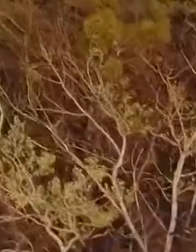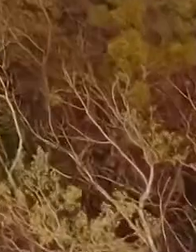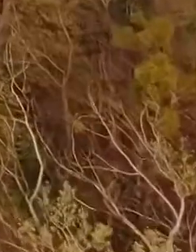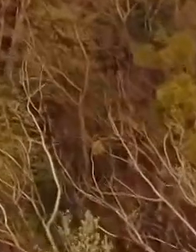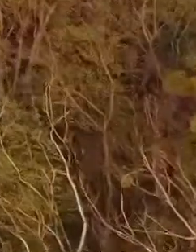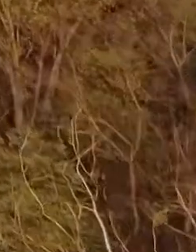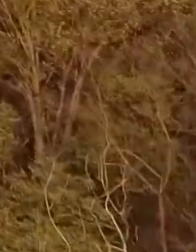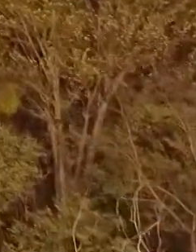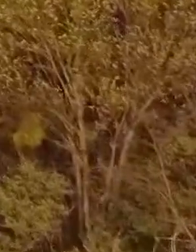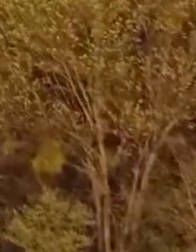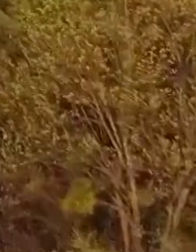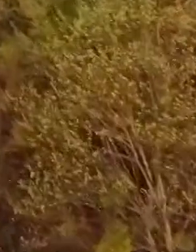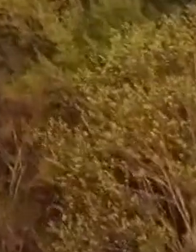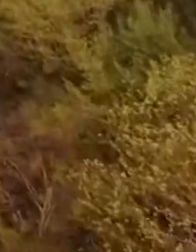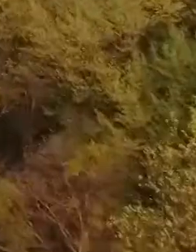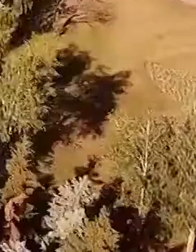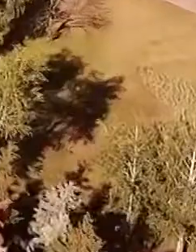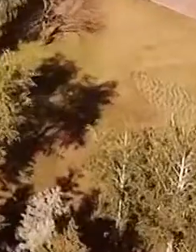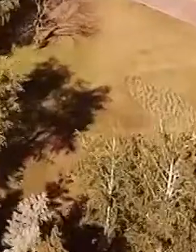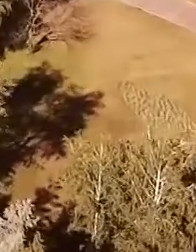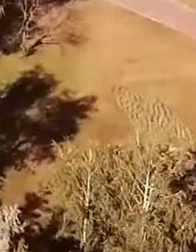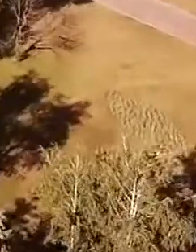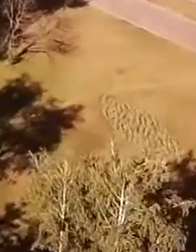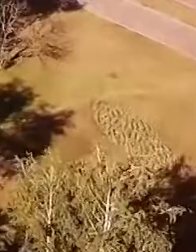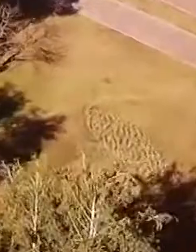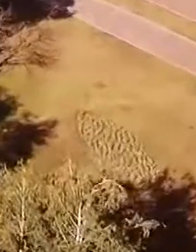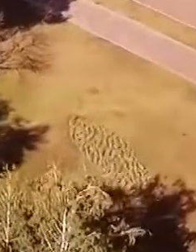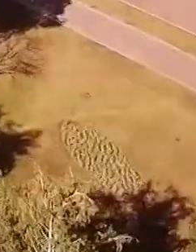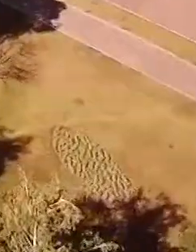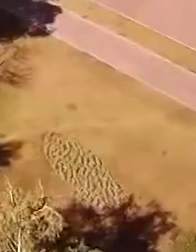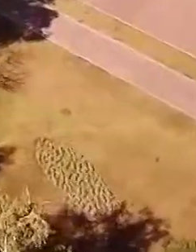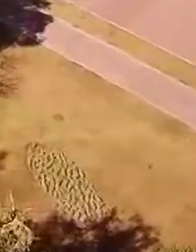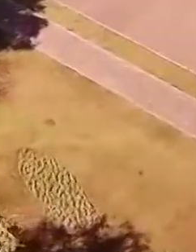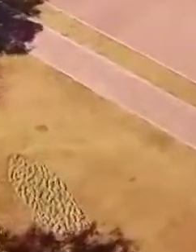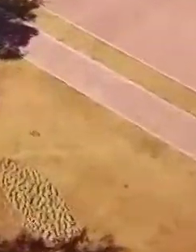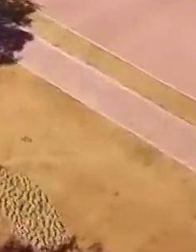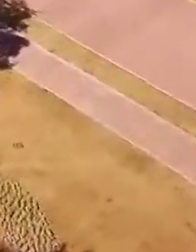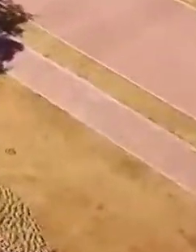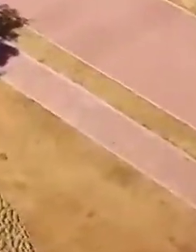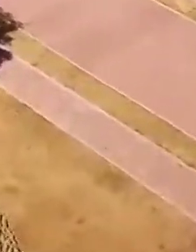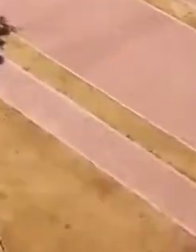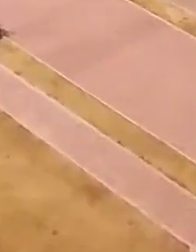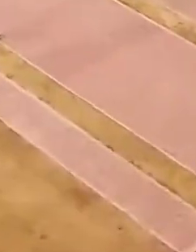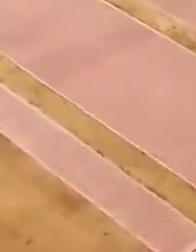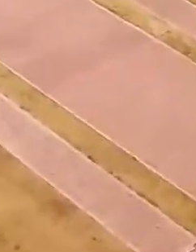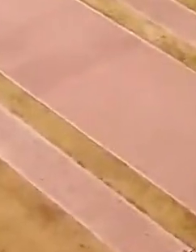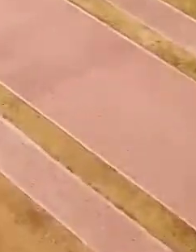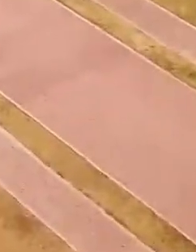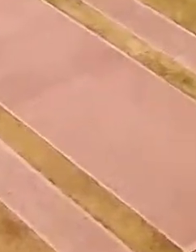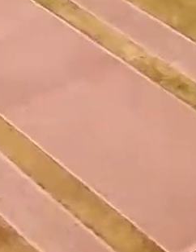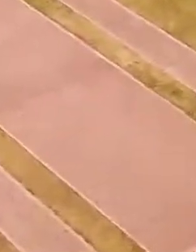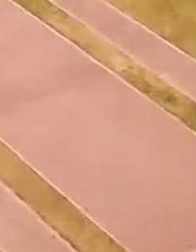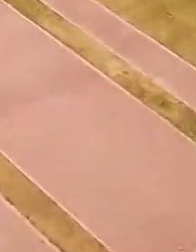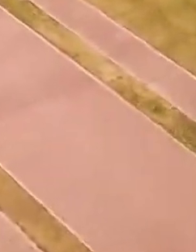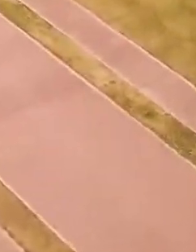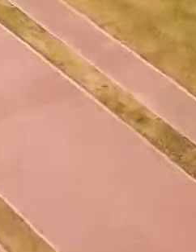за секунду. Температура повітря в області вночі від 6 до 3 градусів з позначкою плюс. Вдень від 11 до 10 градусів